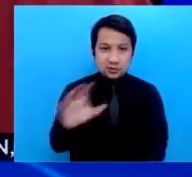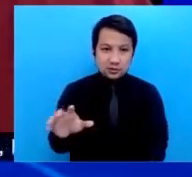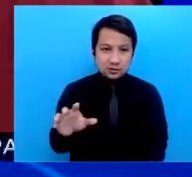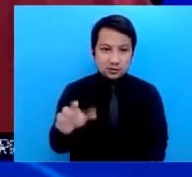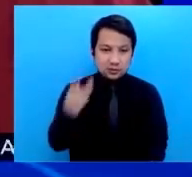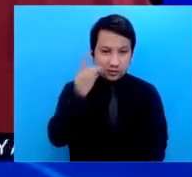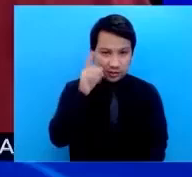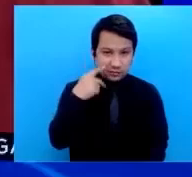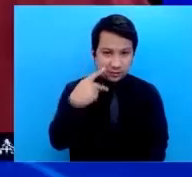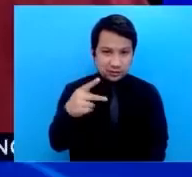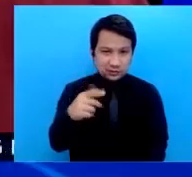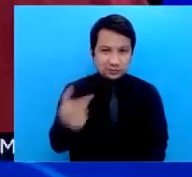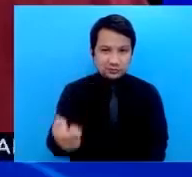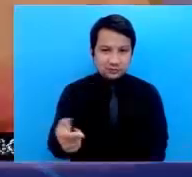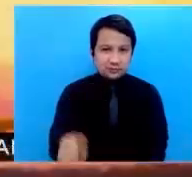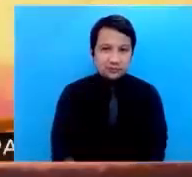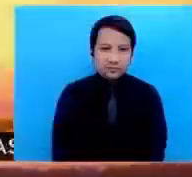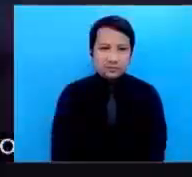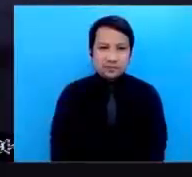Laila Pangalinan.